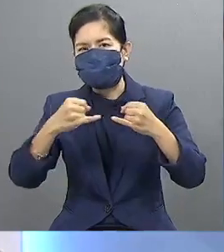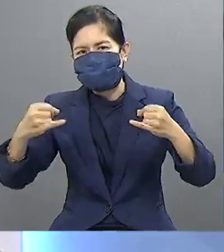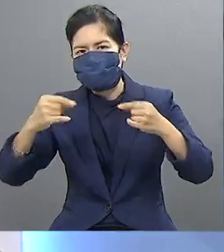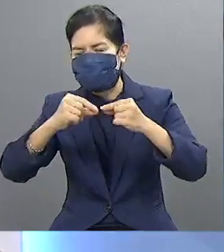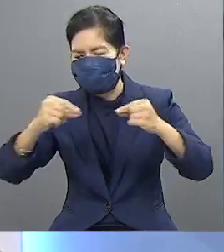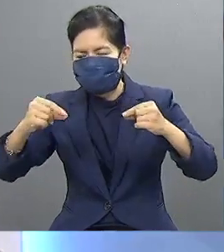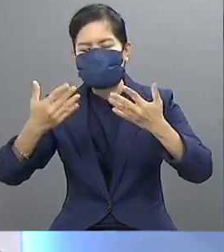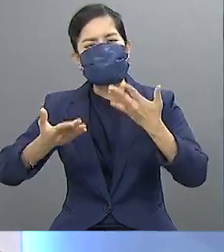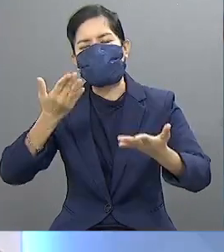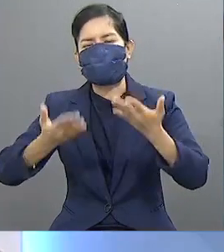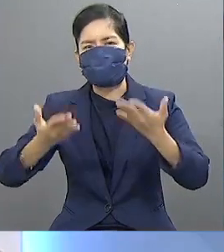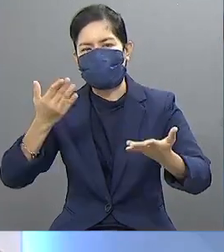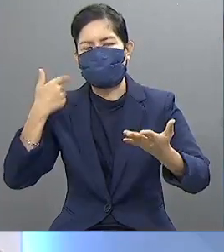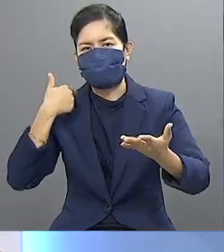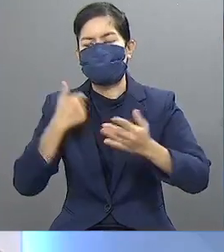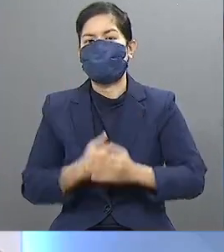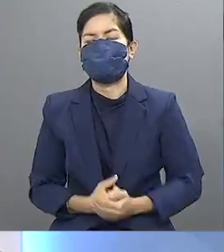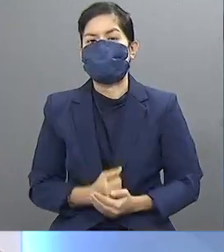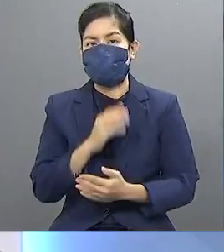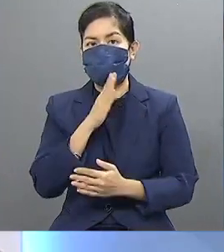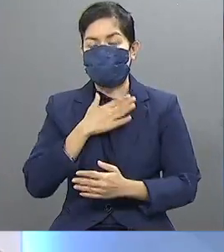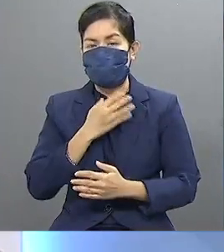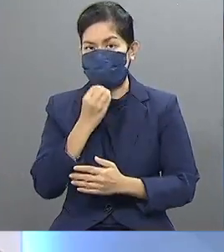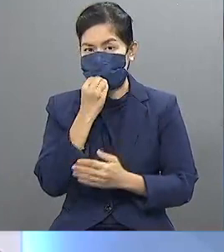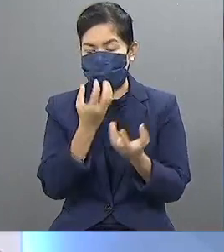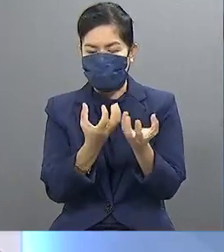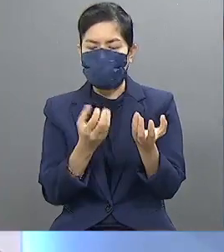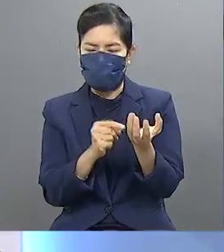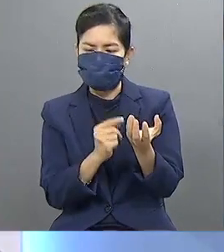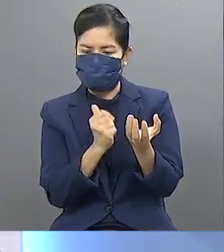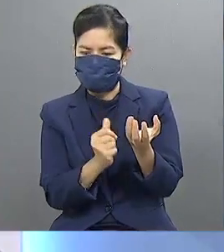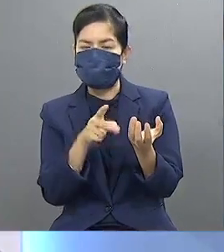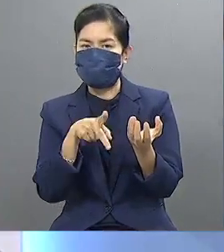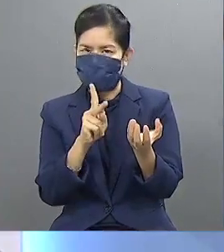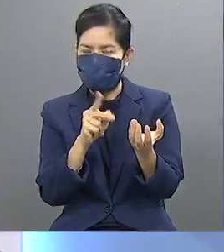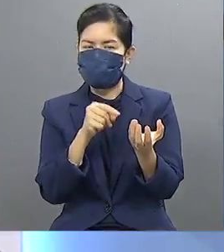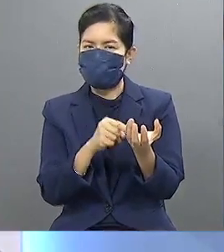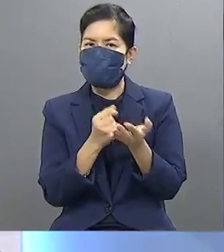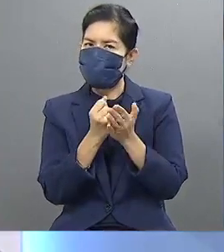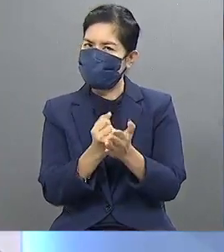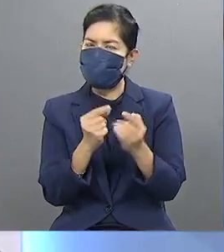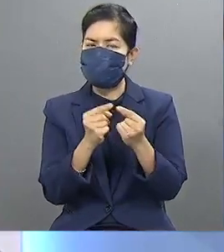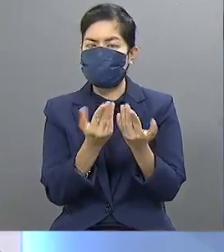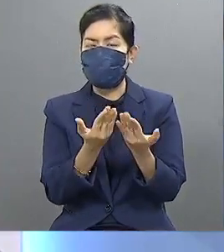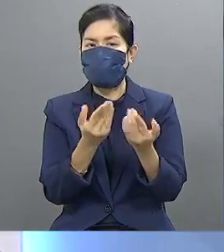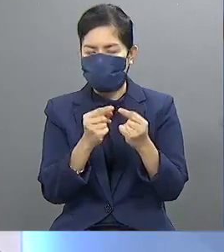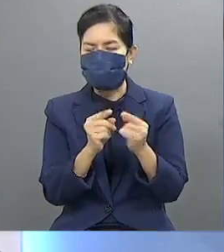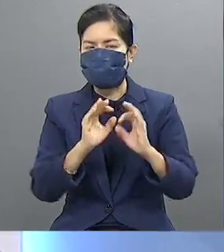แล้วถ้าเรากินอาหารที่ดีต่อสุขภาพมันดีทั้งครอบครัวเพราะประเด็นนี้คนไทยกินอาหารเป็น